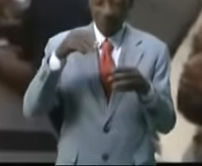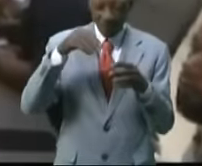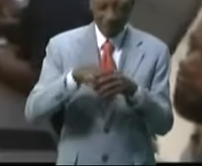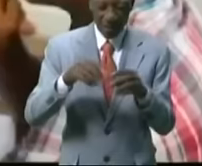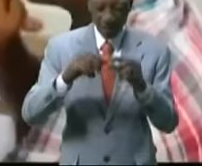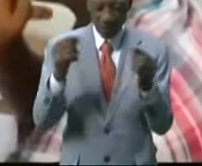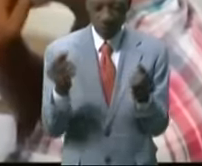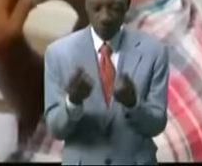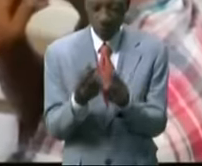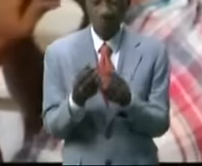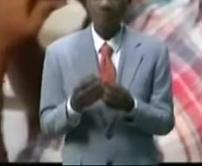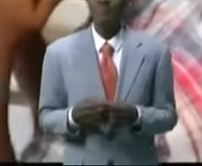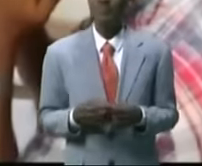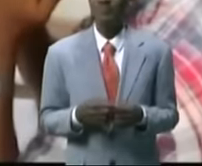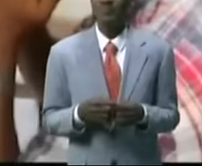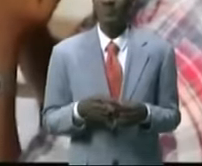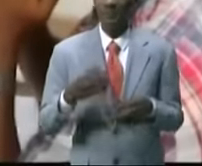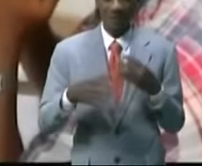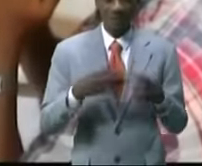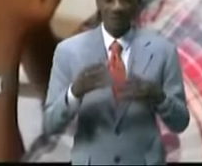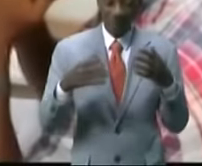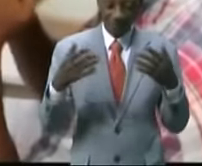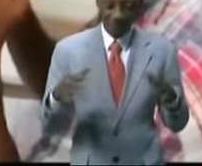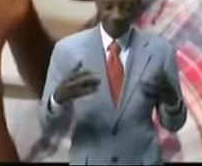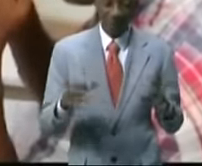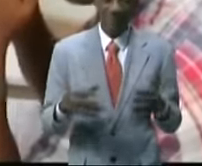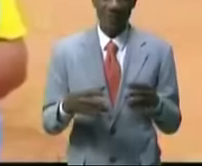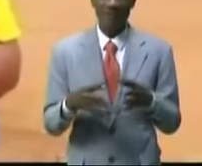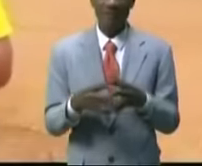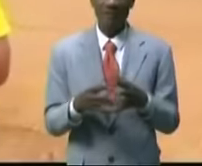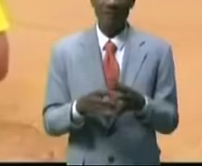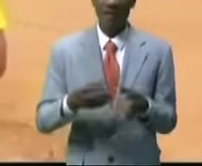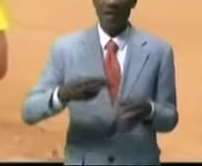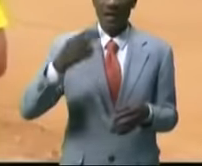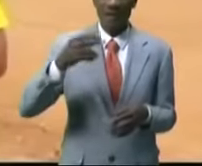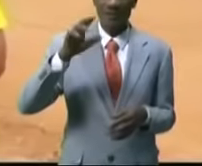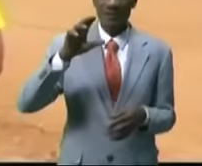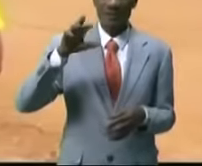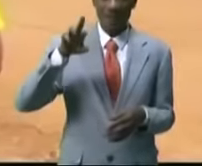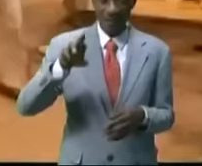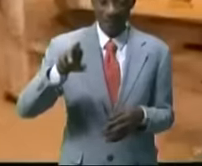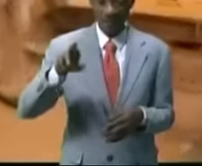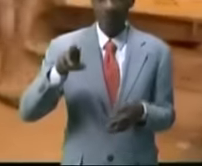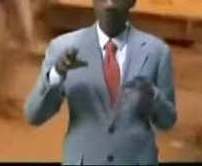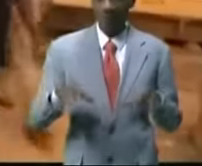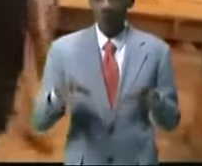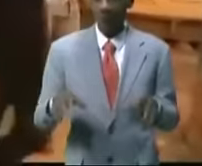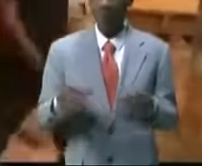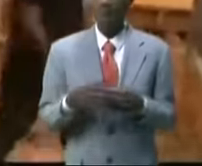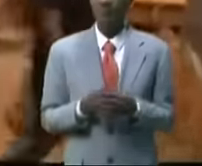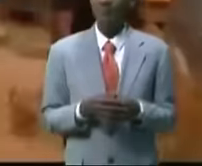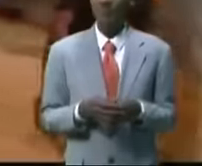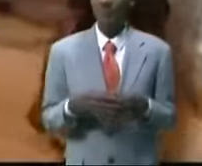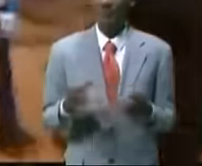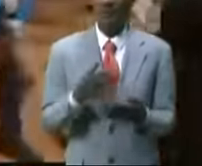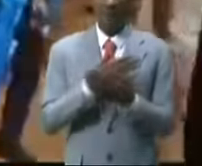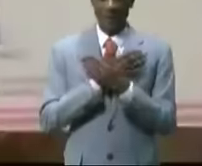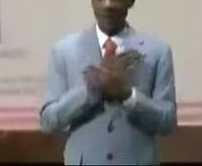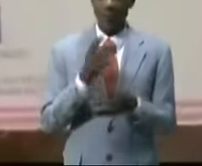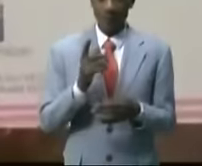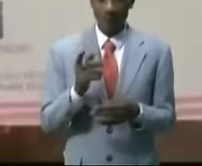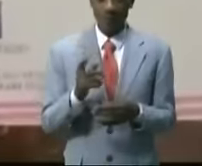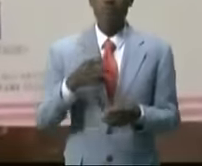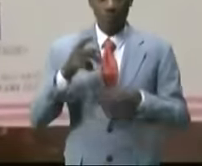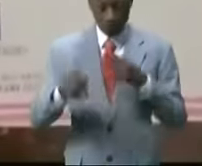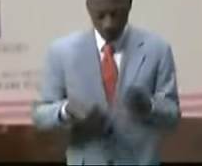eue avec le staff HCR Yakouma. La journée du mardi 26 n'a pas été du tout repos. Elle a consacré aux visites